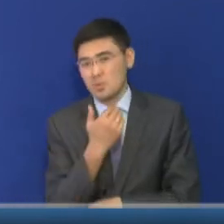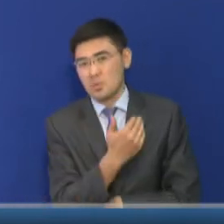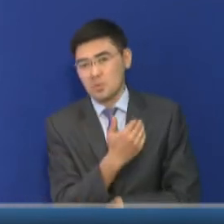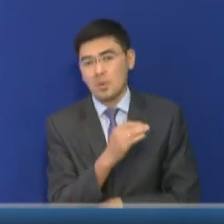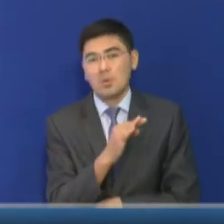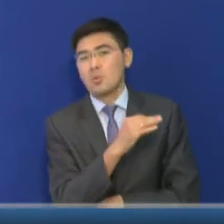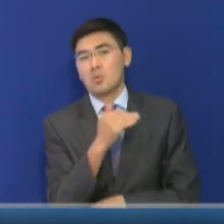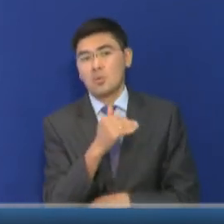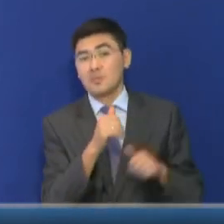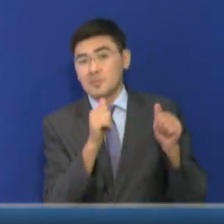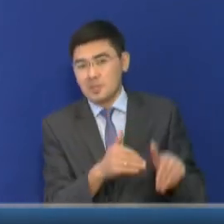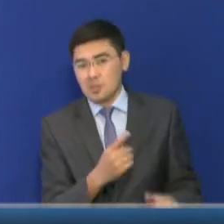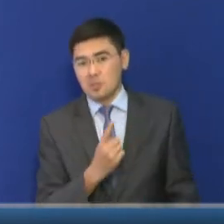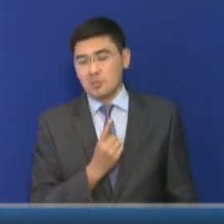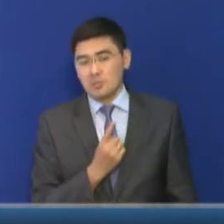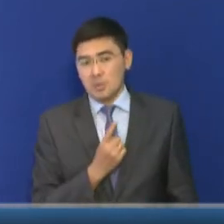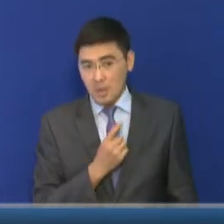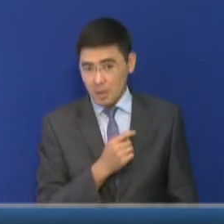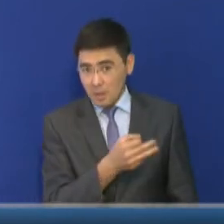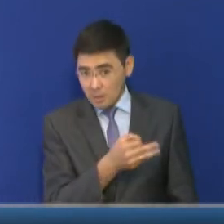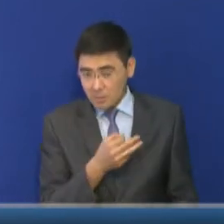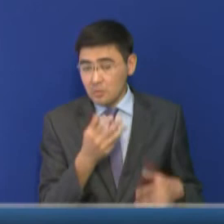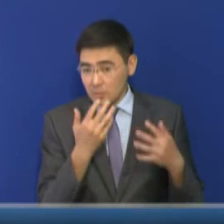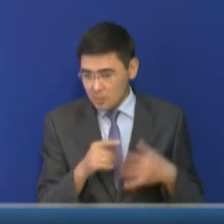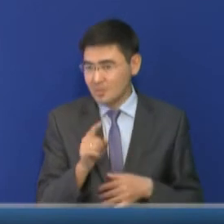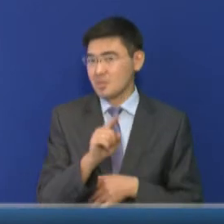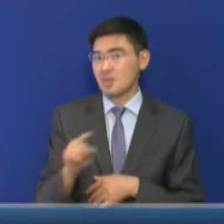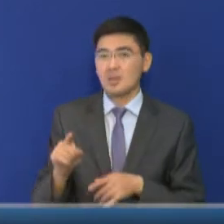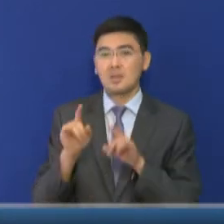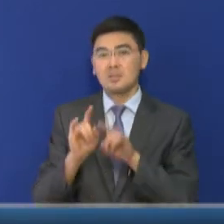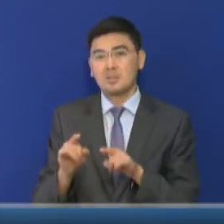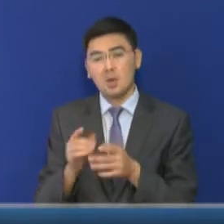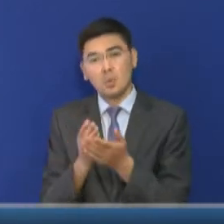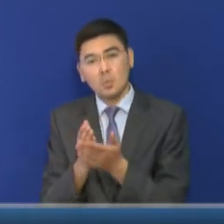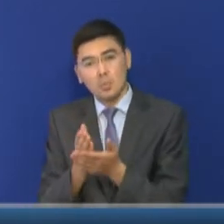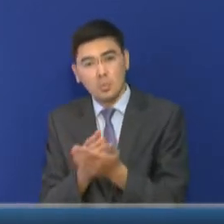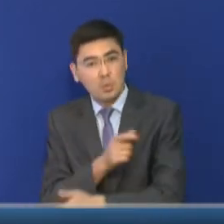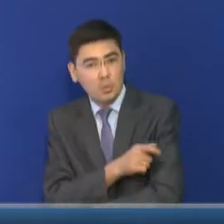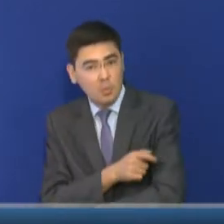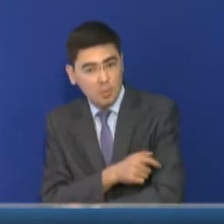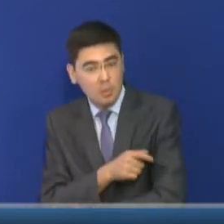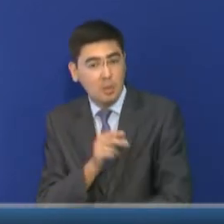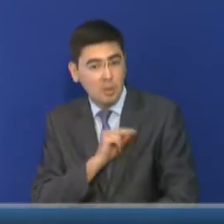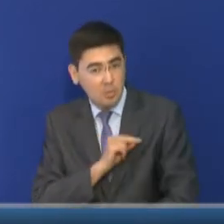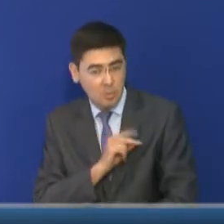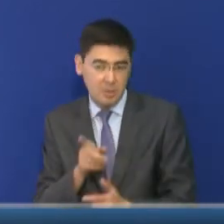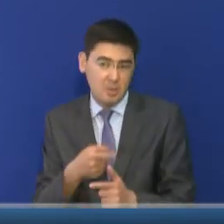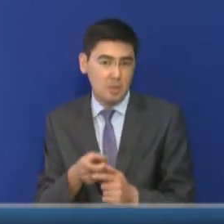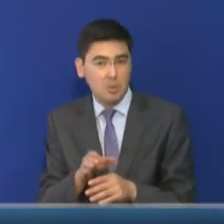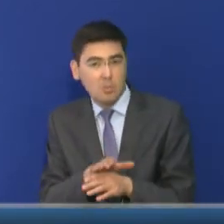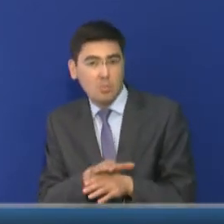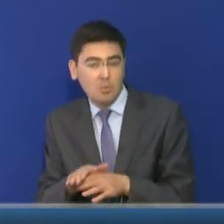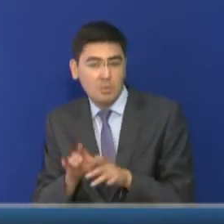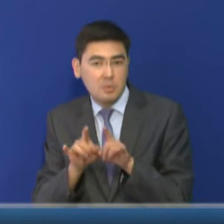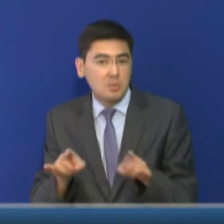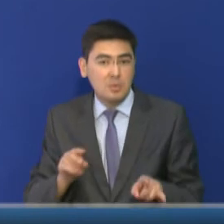ресми шешімін күтіп отырмыз. Тек содан кейін ғана кезекші топтардың немесе балабақшалардың толық жұмысы басталады. Яғни бұл